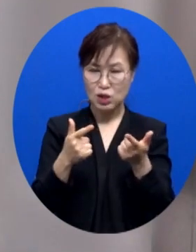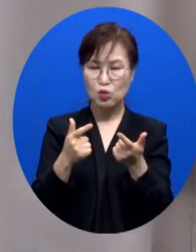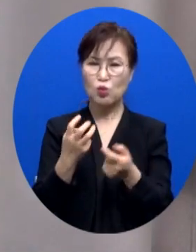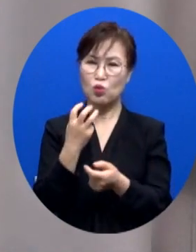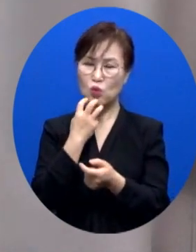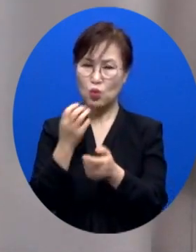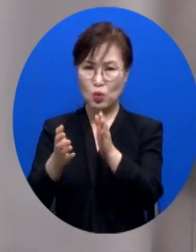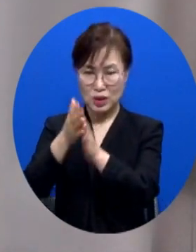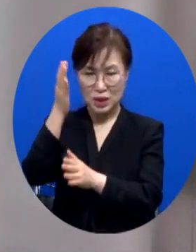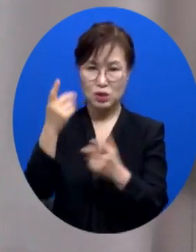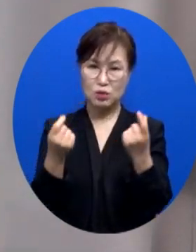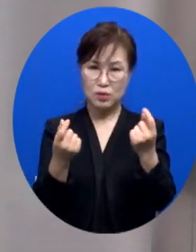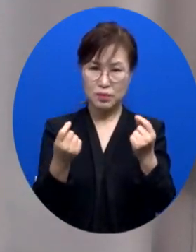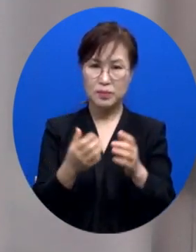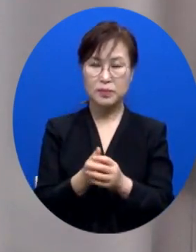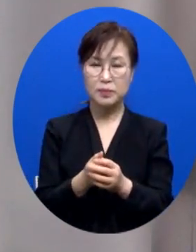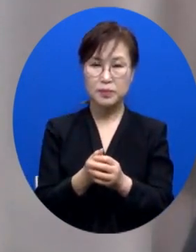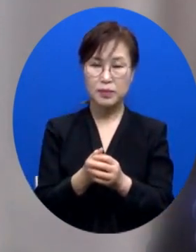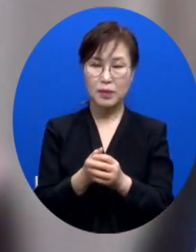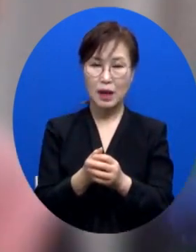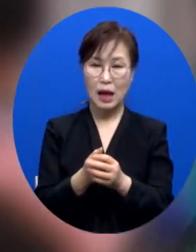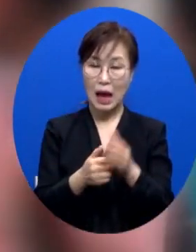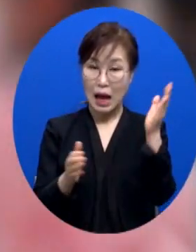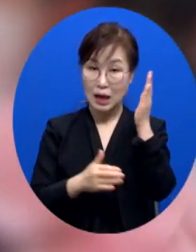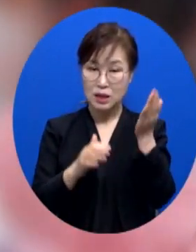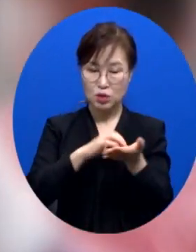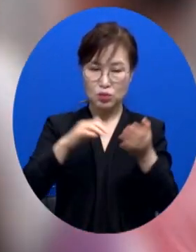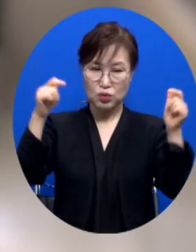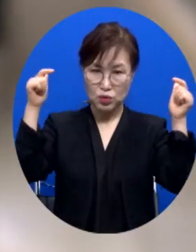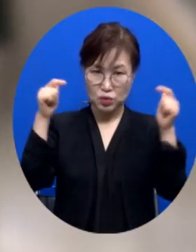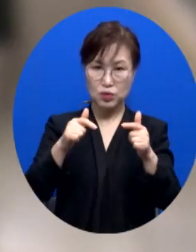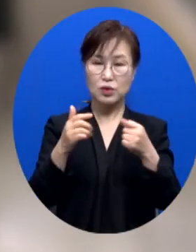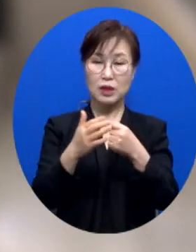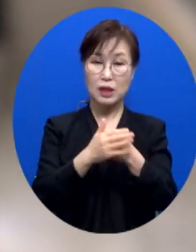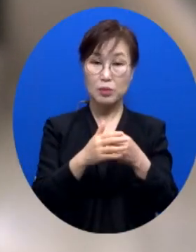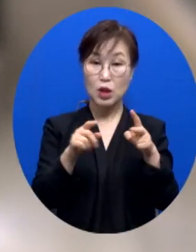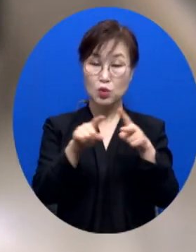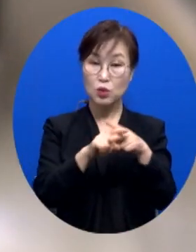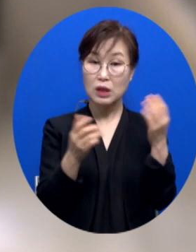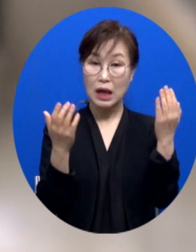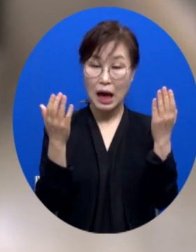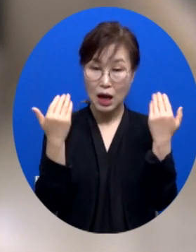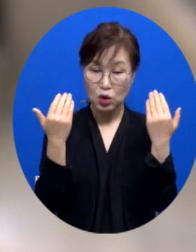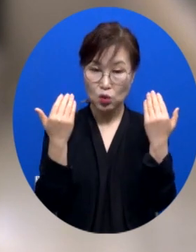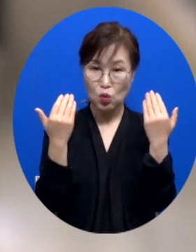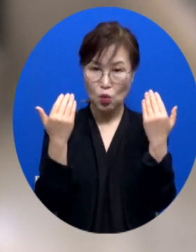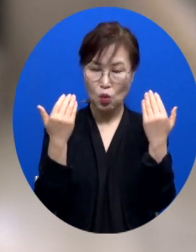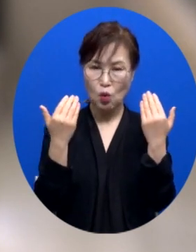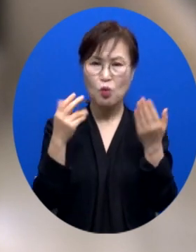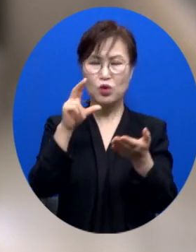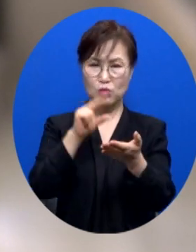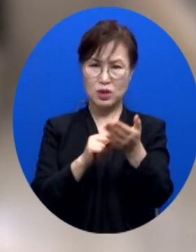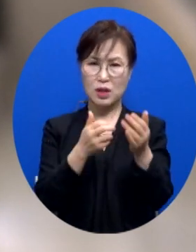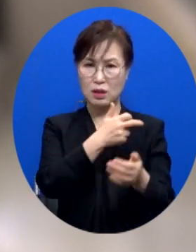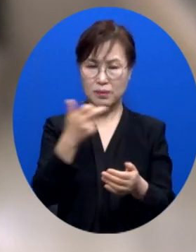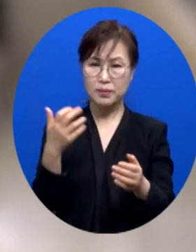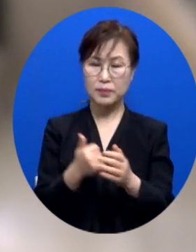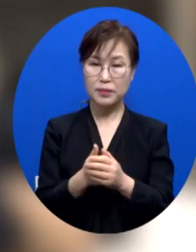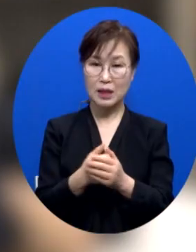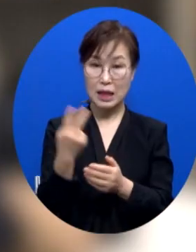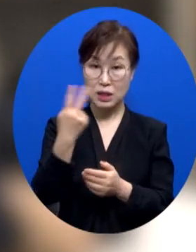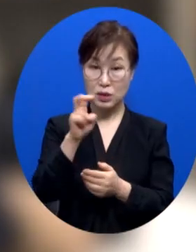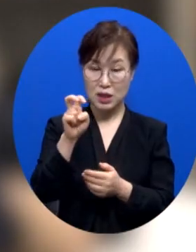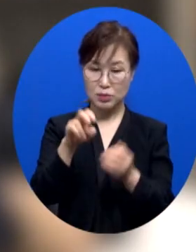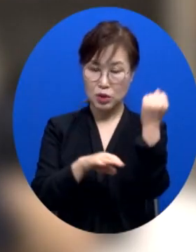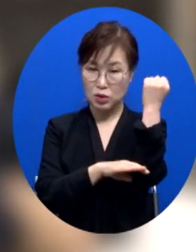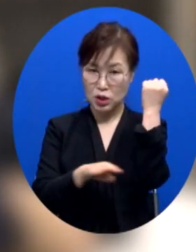점입니다. 더 큰 문제는 학력 인구 감소로 먼저 초등학교에서 현실화됩니다. 2020년